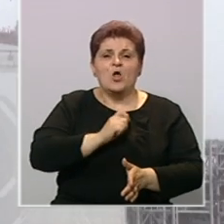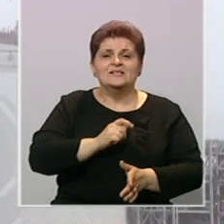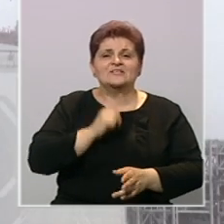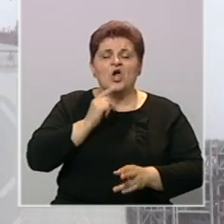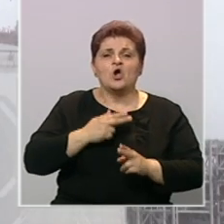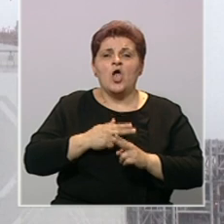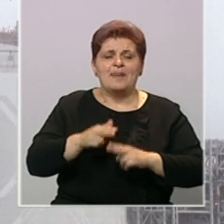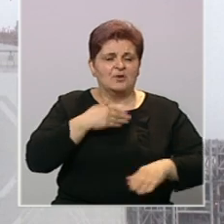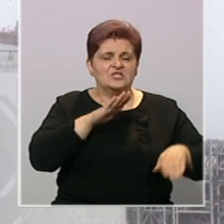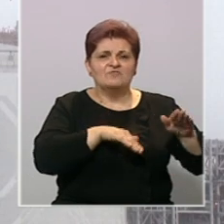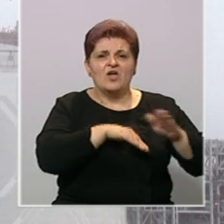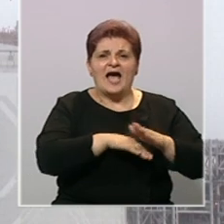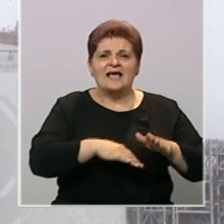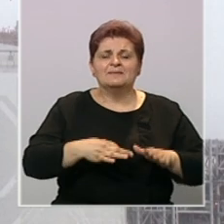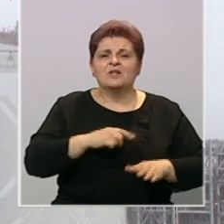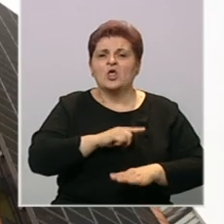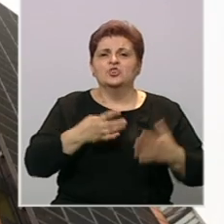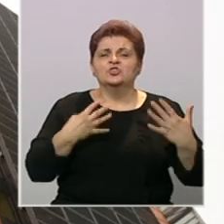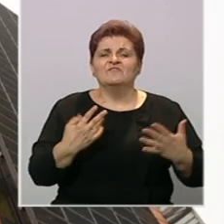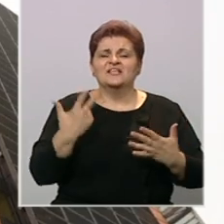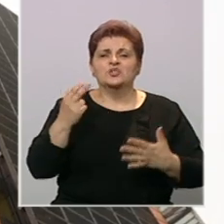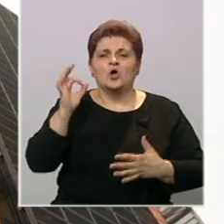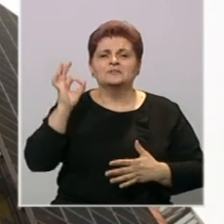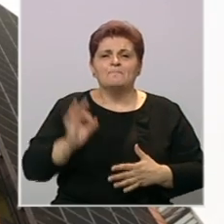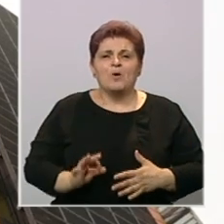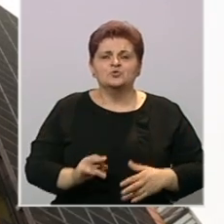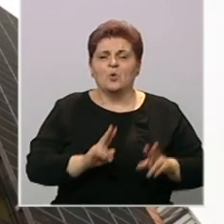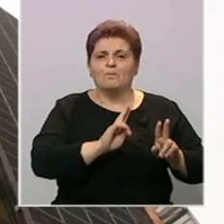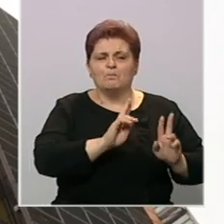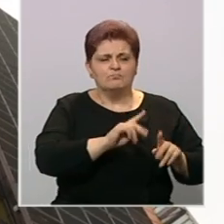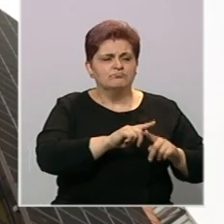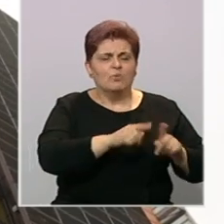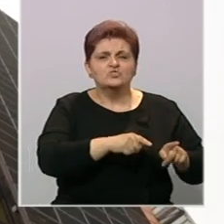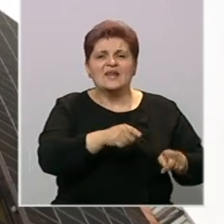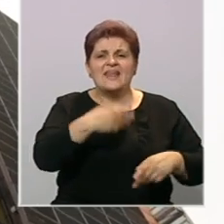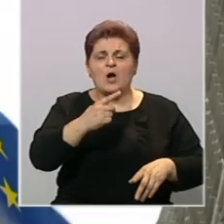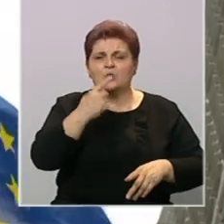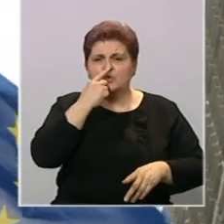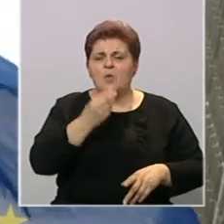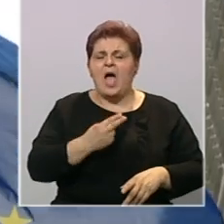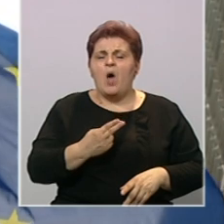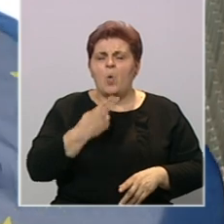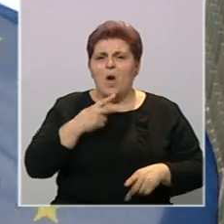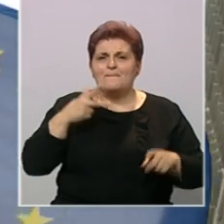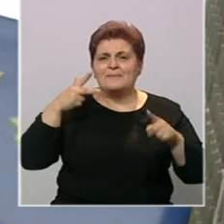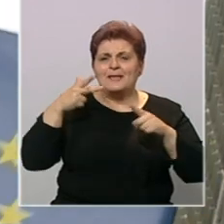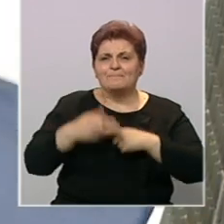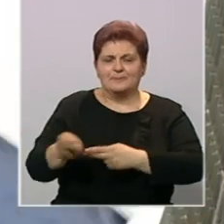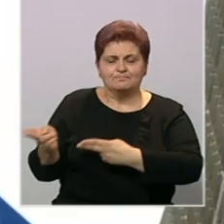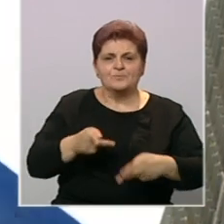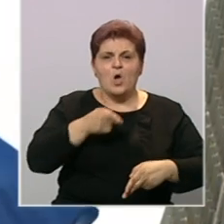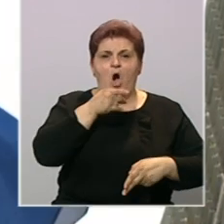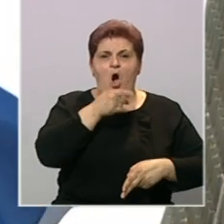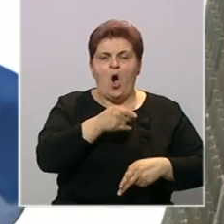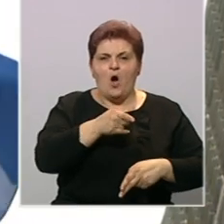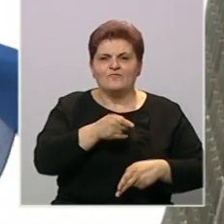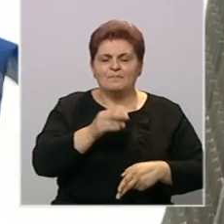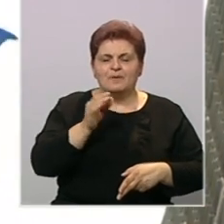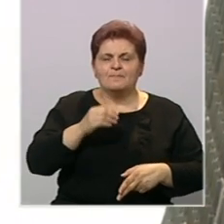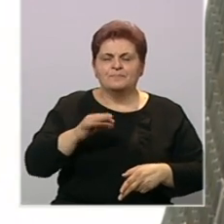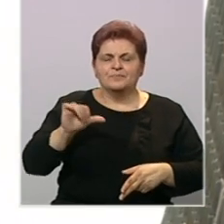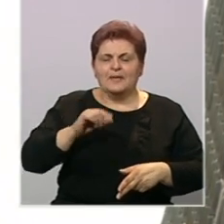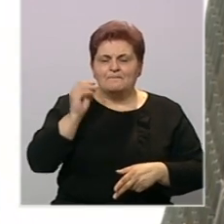napunila svoje skladište gasa do 98% kapaciteta, nakon što je Rusija u aprilu prekinula snabdijevanje ovim energentom.